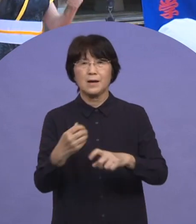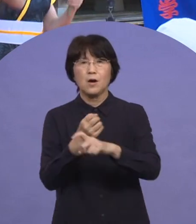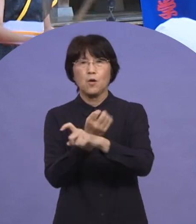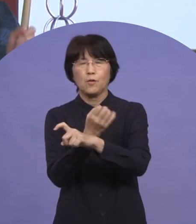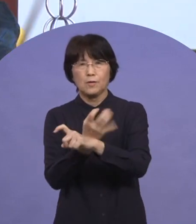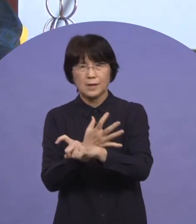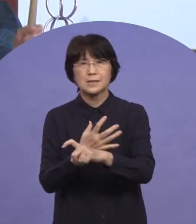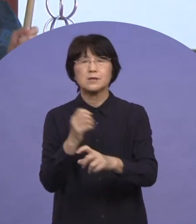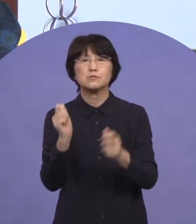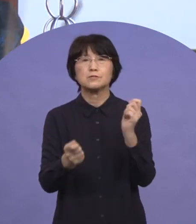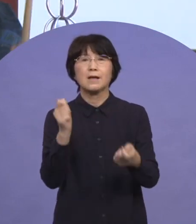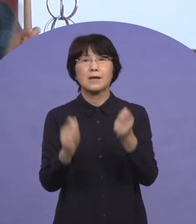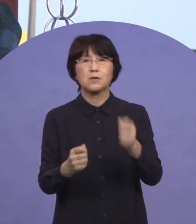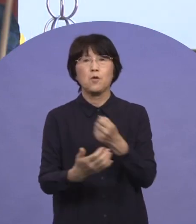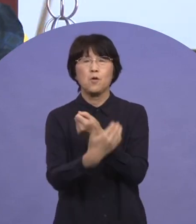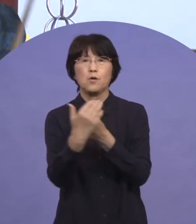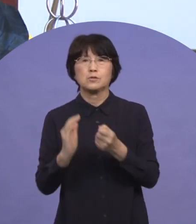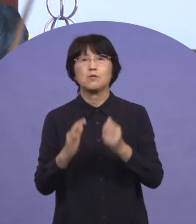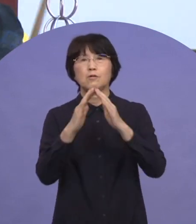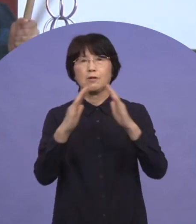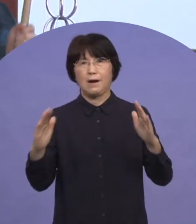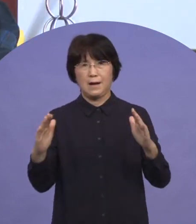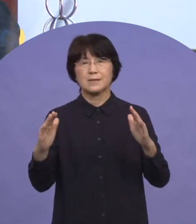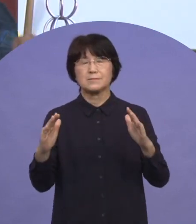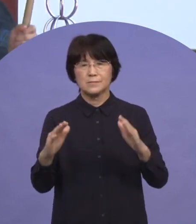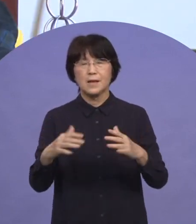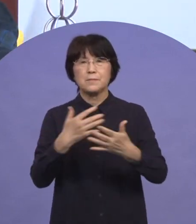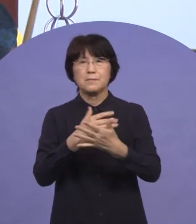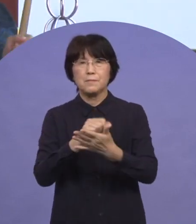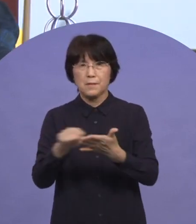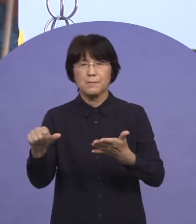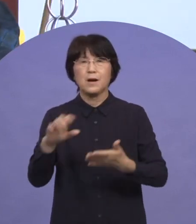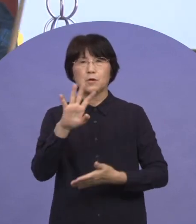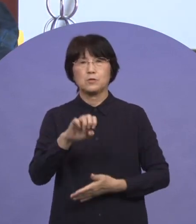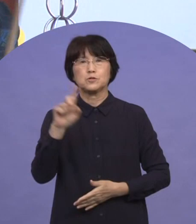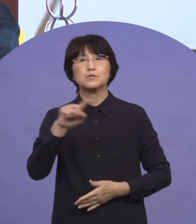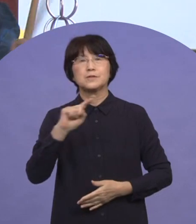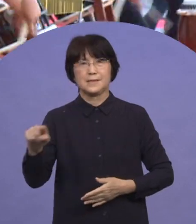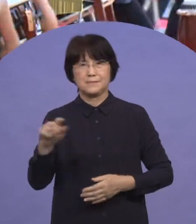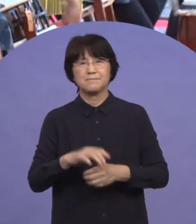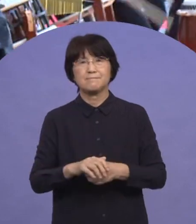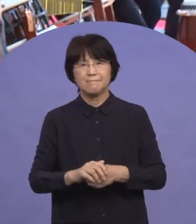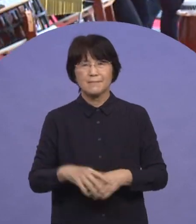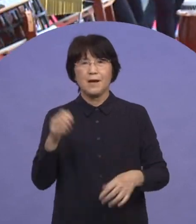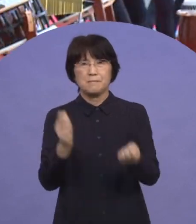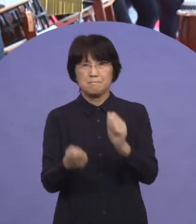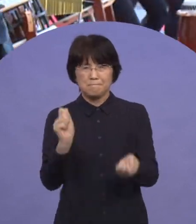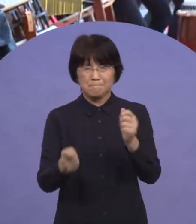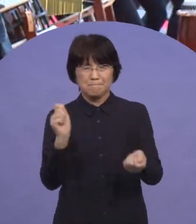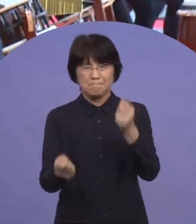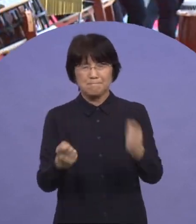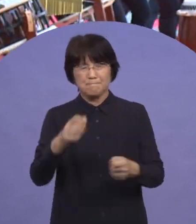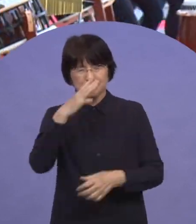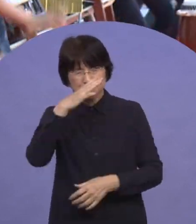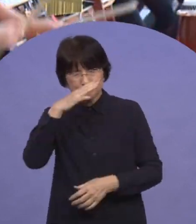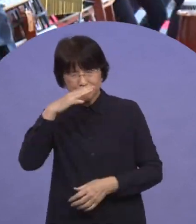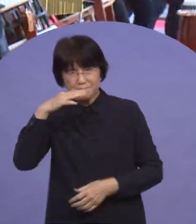のメンバー40人で、華麗なバチさばきと息の合った太鼓の演奏が披露されました。